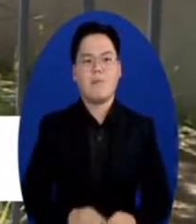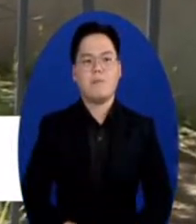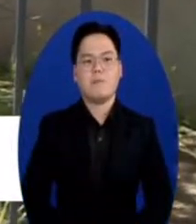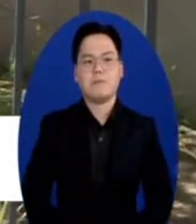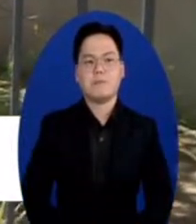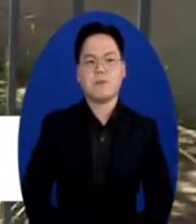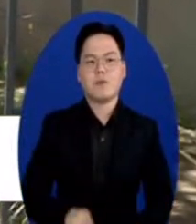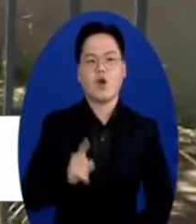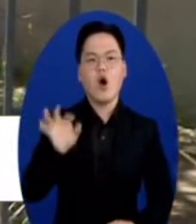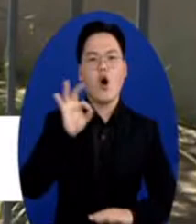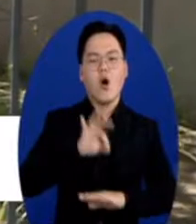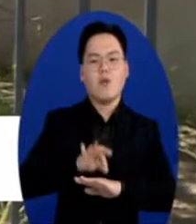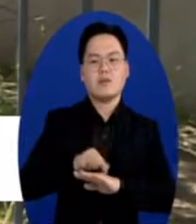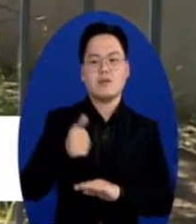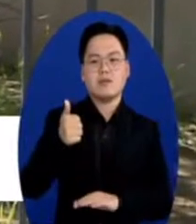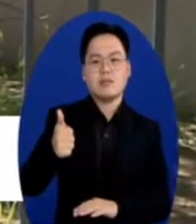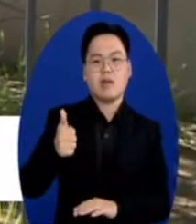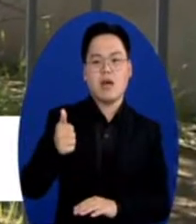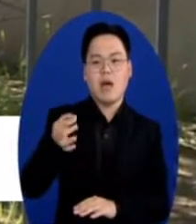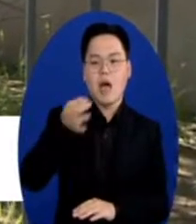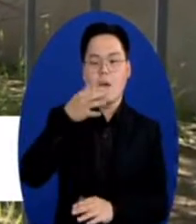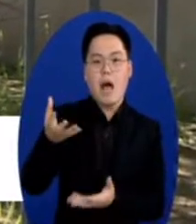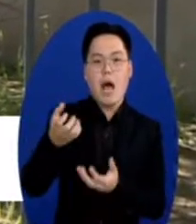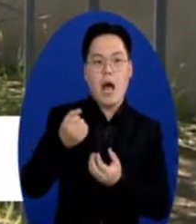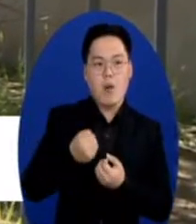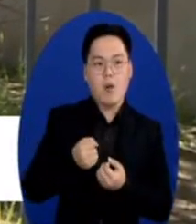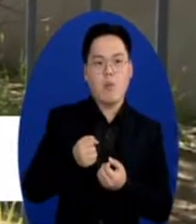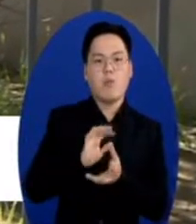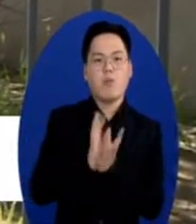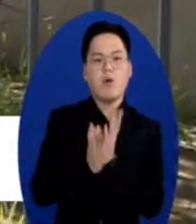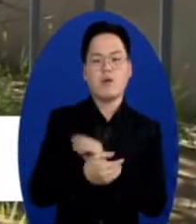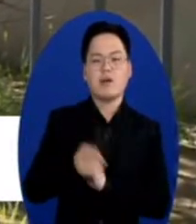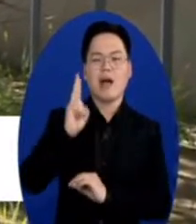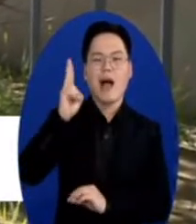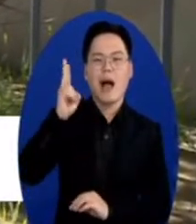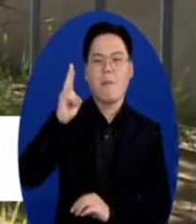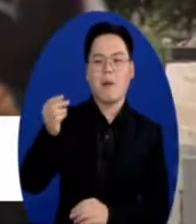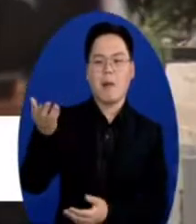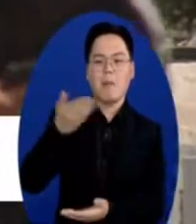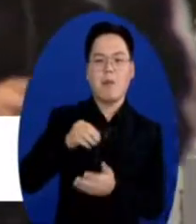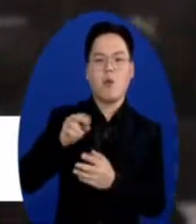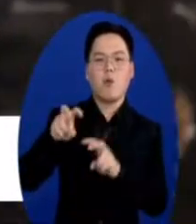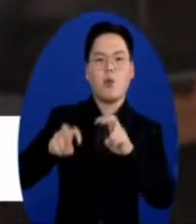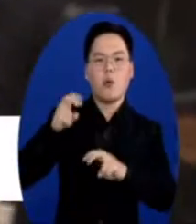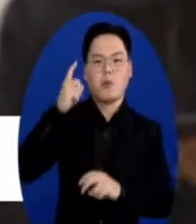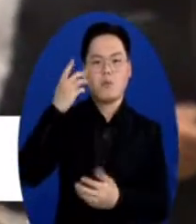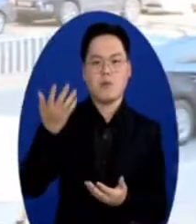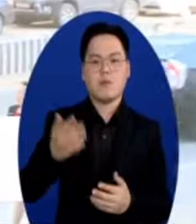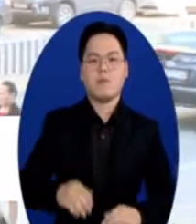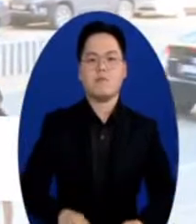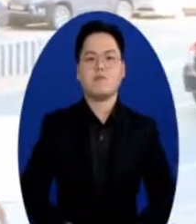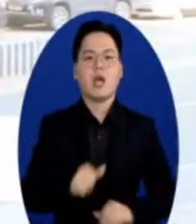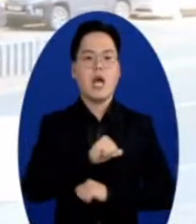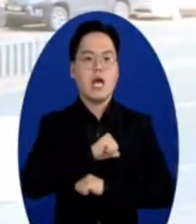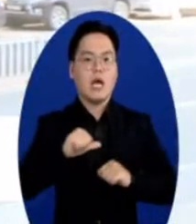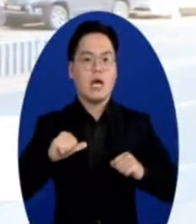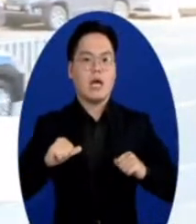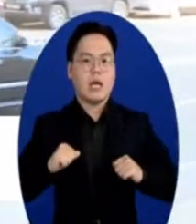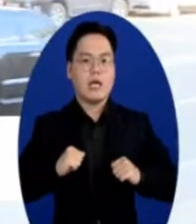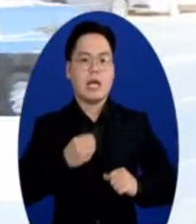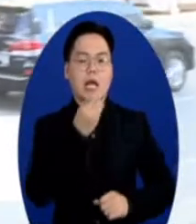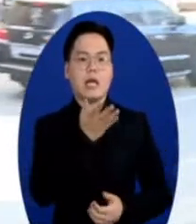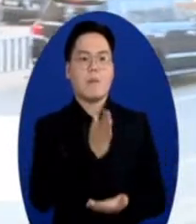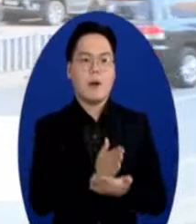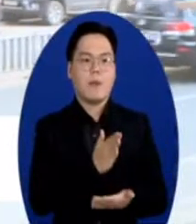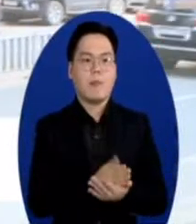Тэр юунд нь өвчтөнд нь сайн гэж хэлэрлээ нүхээс. Яг цаада компани яваа компаниуд ч гэсэн сайлт байдаг шин. За, иргэд бол ингэж ярьж